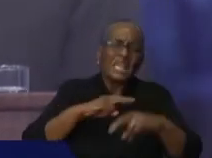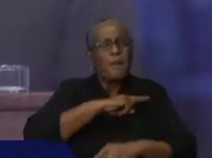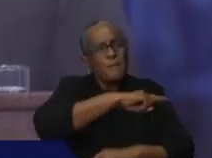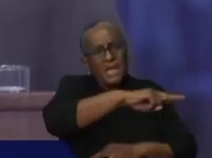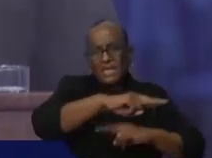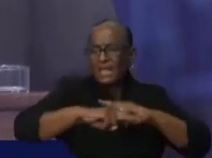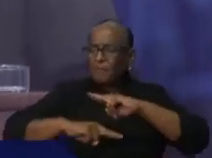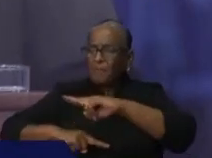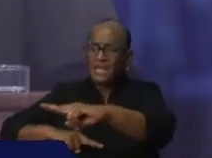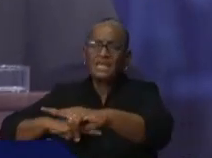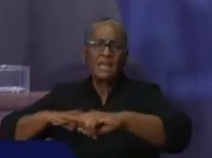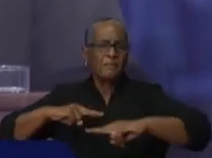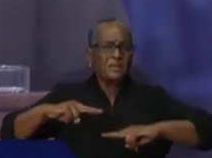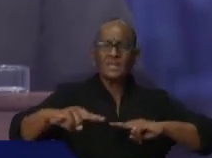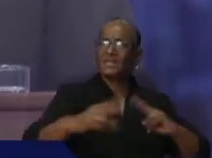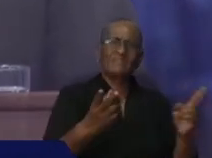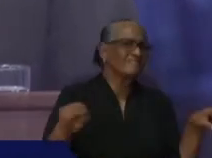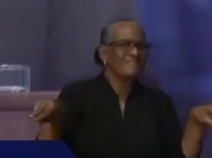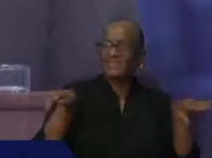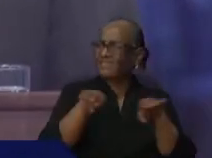het een longronde moet zijn,